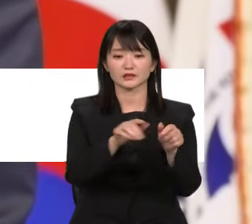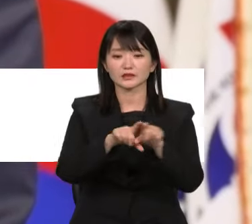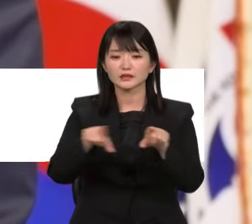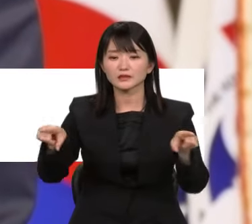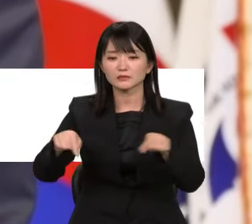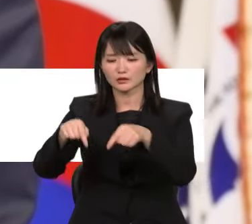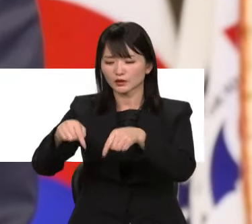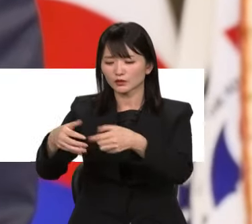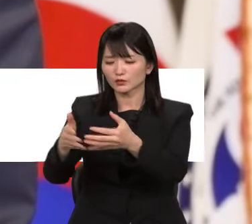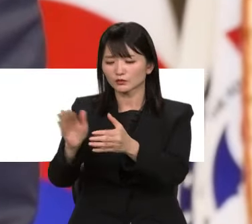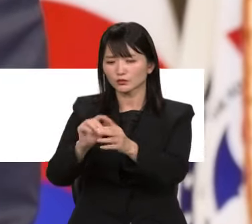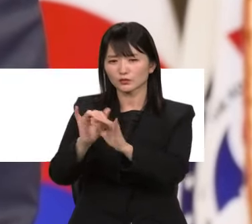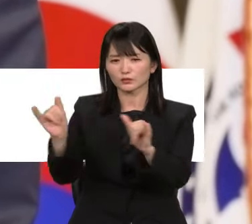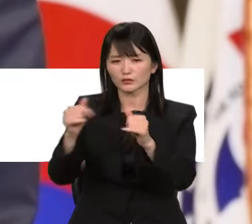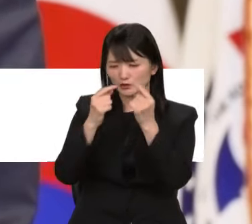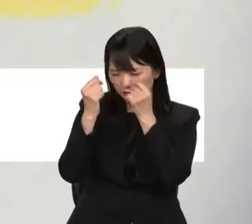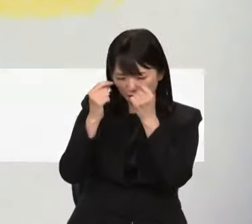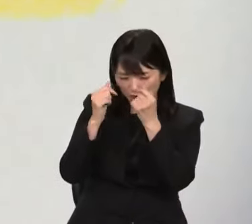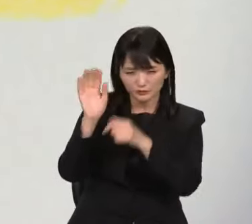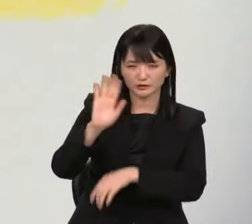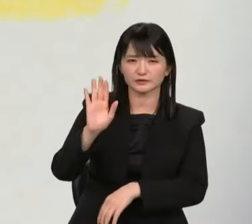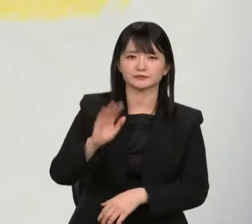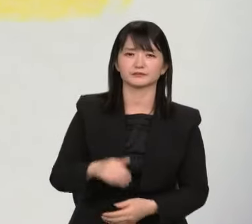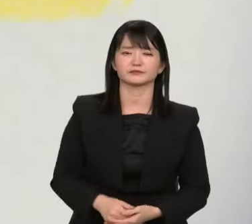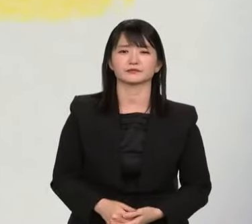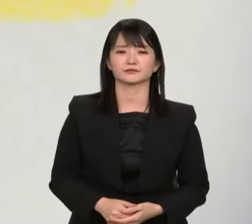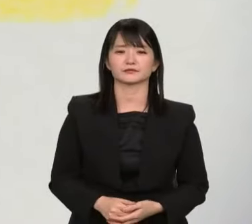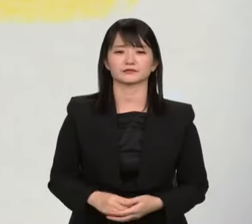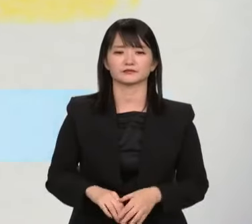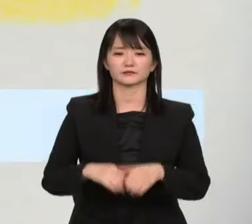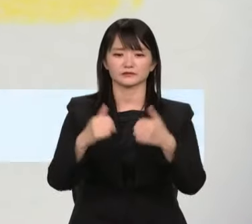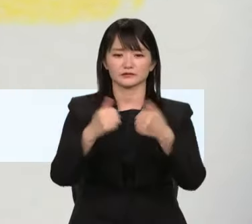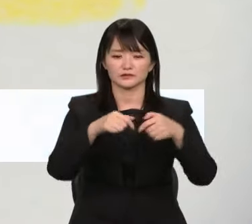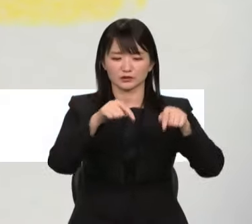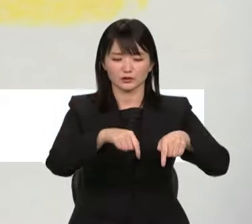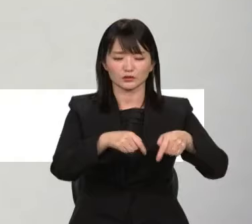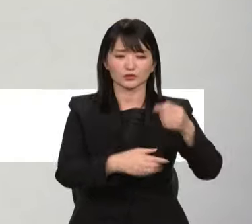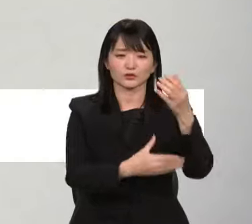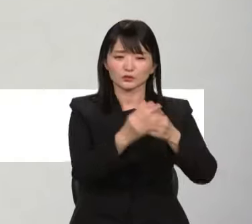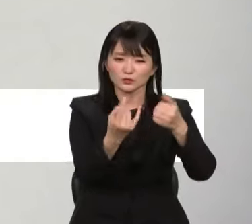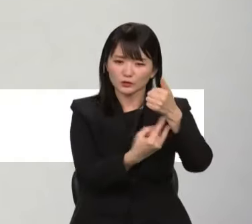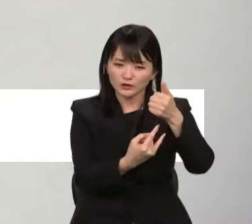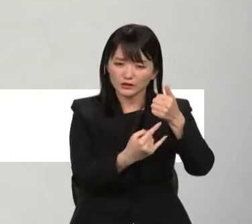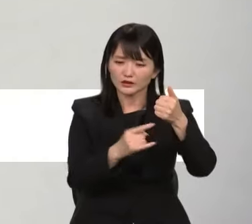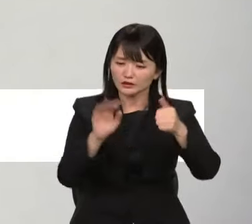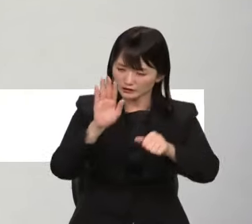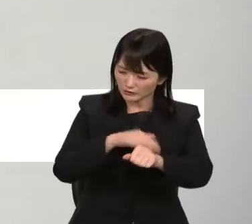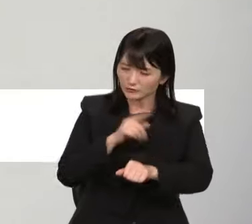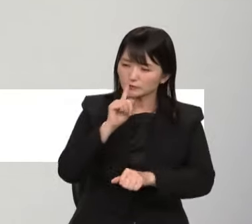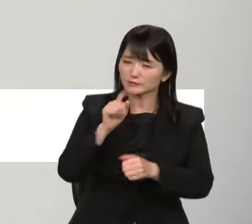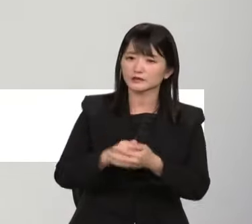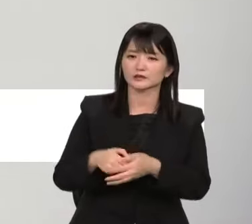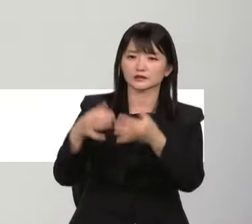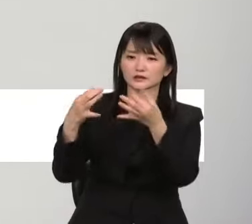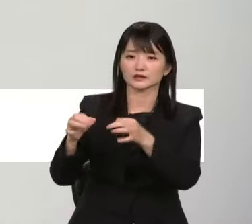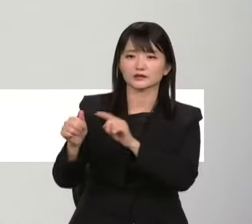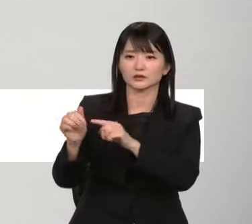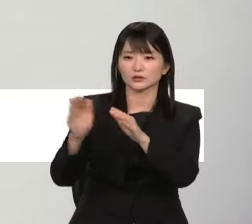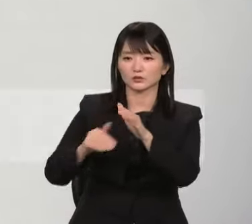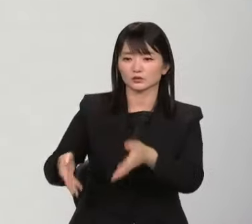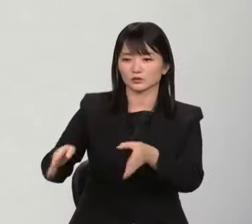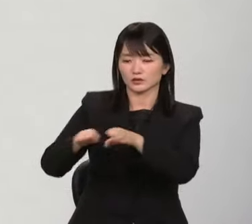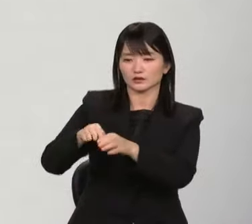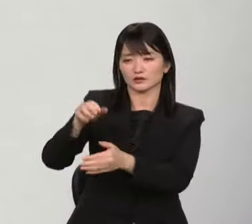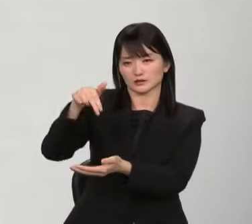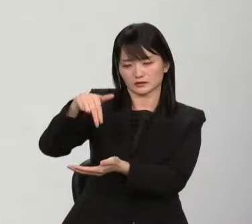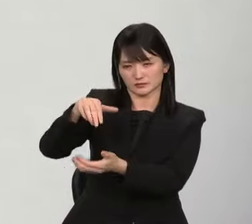같이 눈치 보고 그렇지 않습니다. 국회 외통위에서도 부적절하다는 지적이 이어졌지만 김 총영사는 공관장으로서 판단한